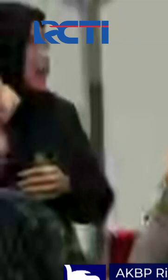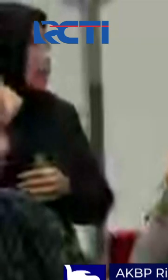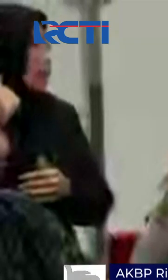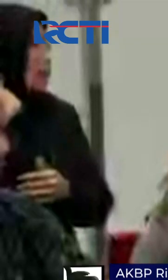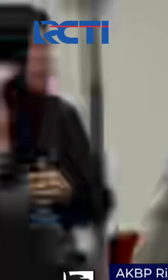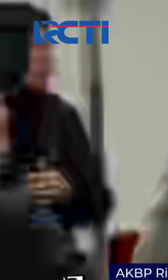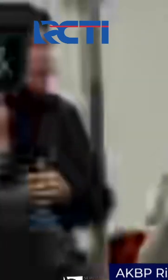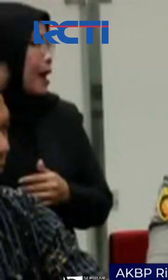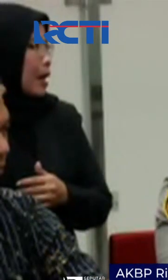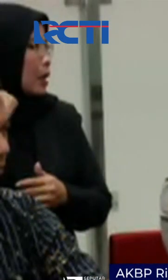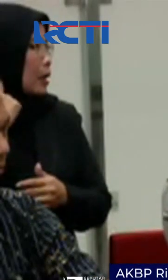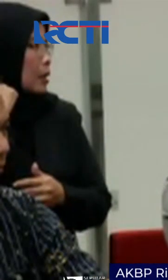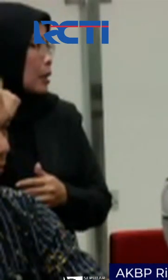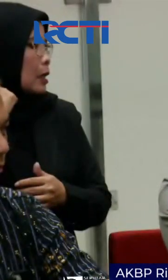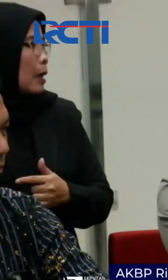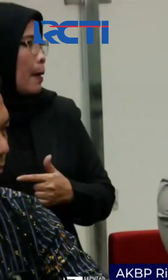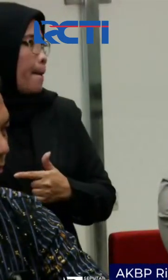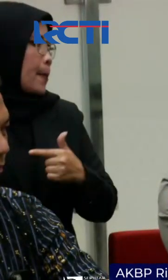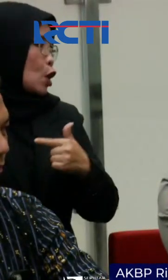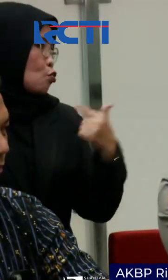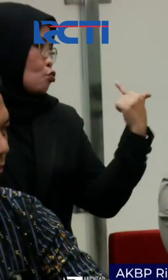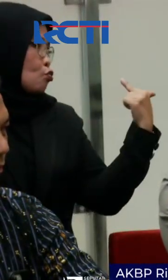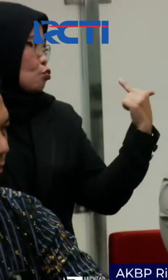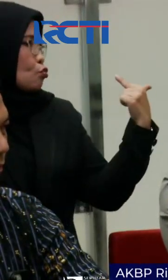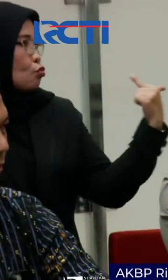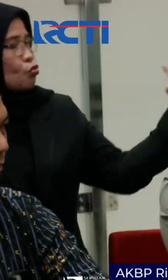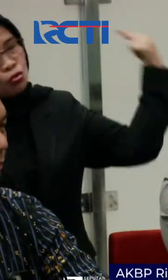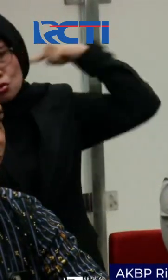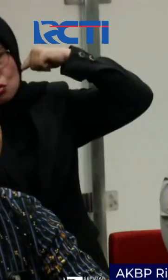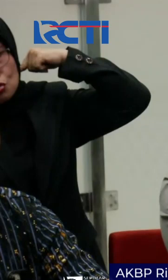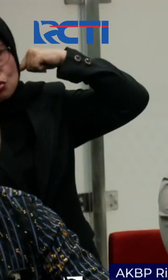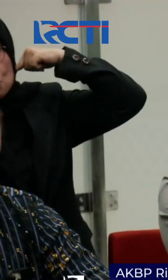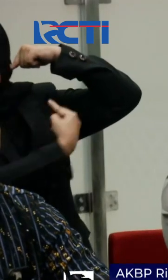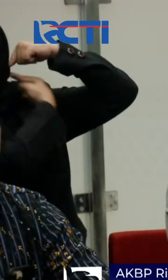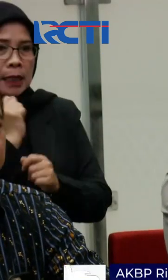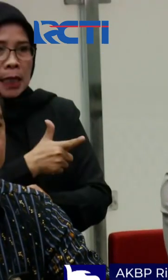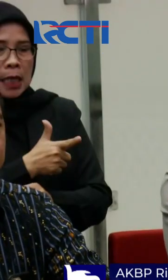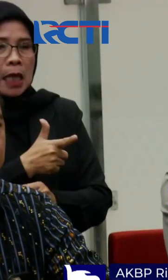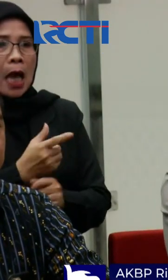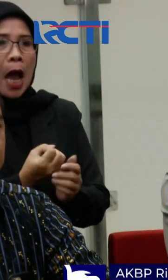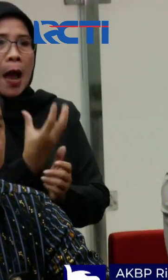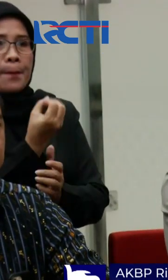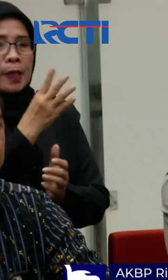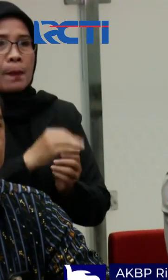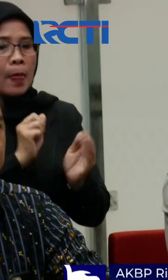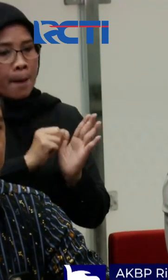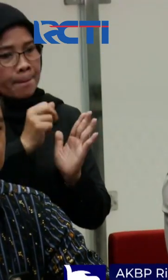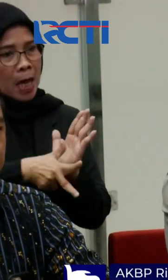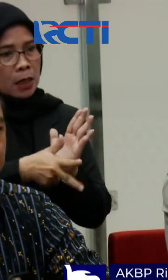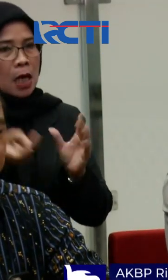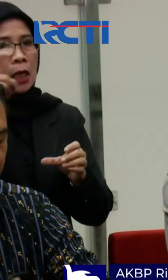kanan, menembus ke tungkuk belakang sebelah kiri. Pasal yang kami